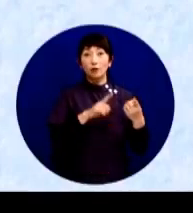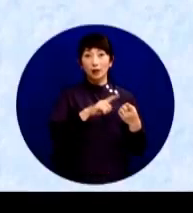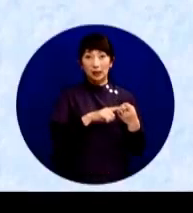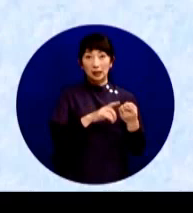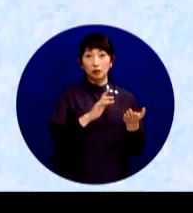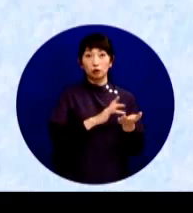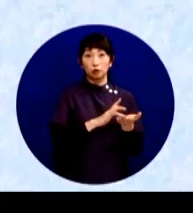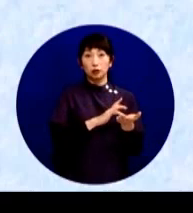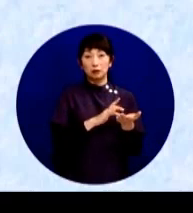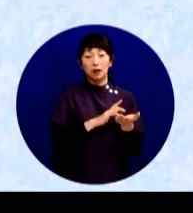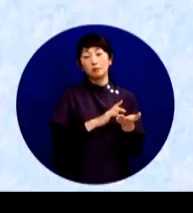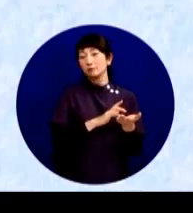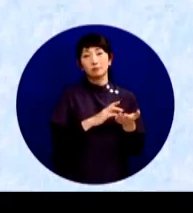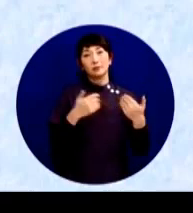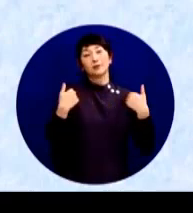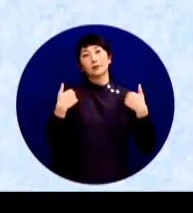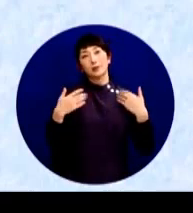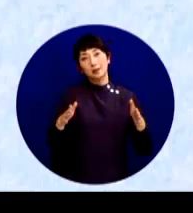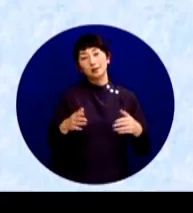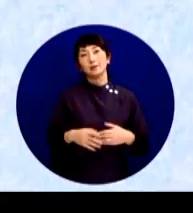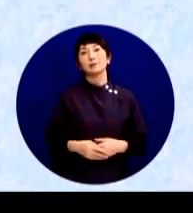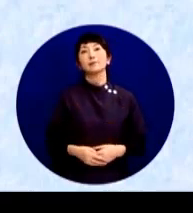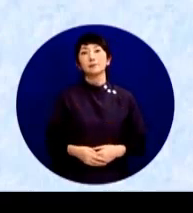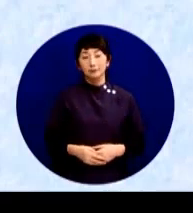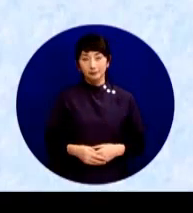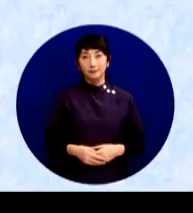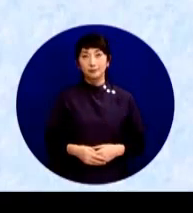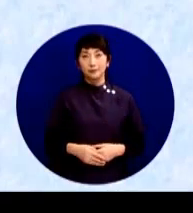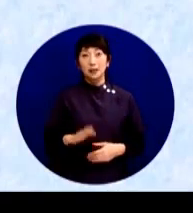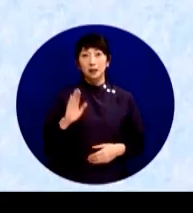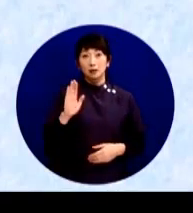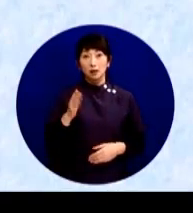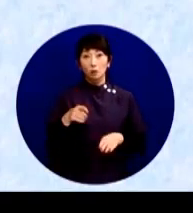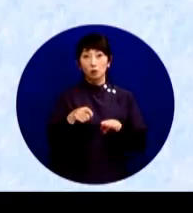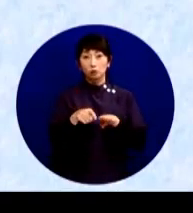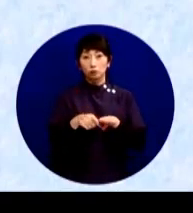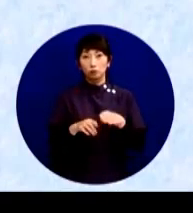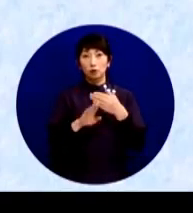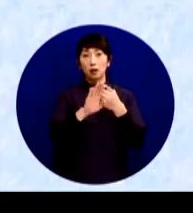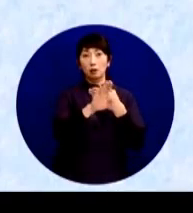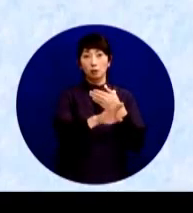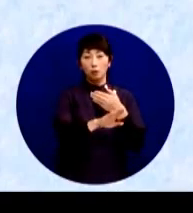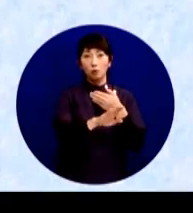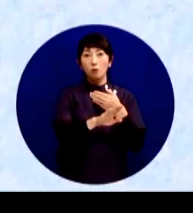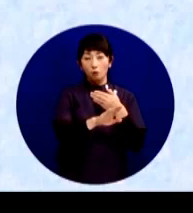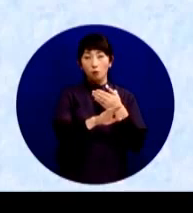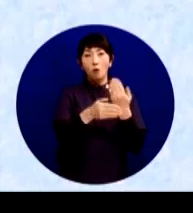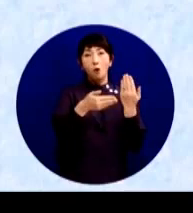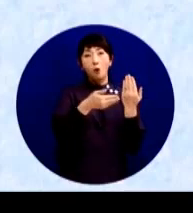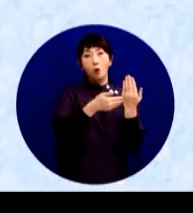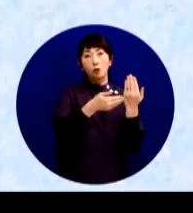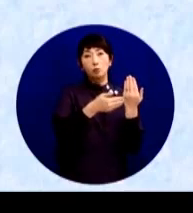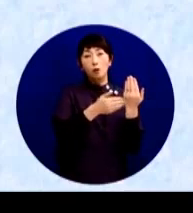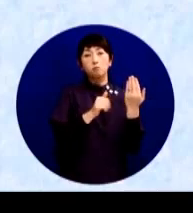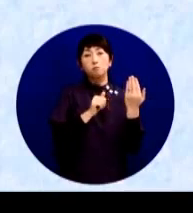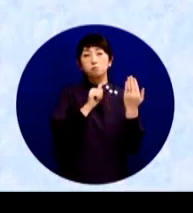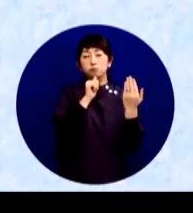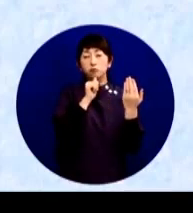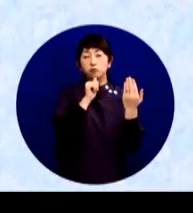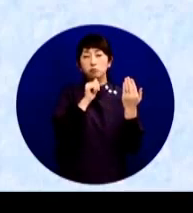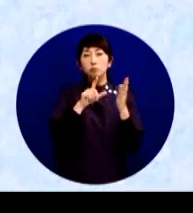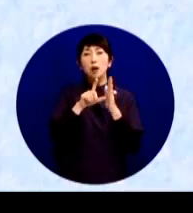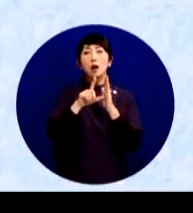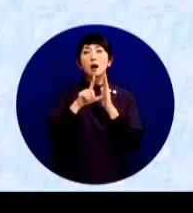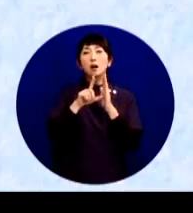がん剤などの薬物治療はありませんが、甲状腺を切除することによって甲状腺ホルモンが低